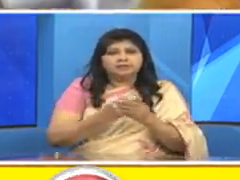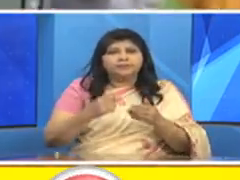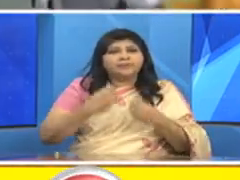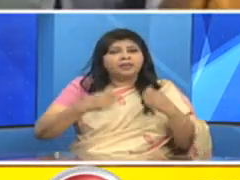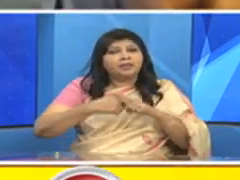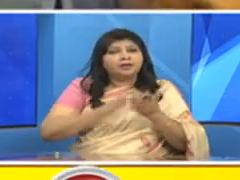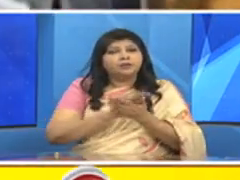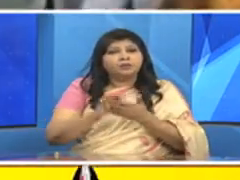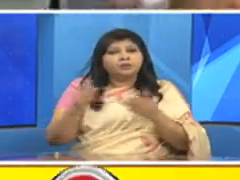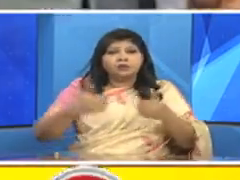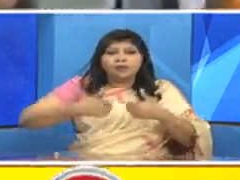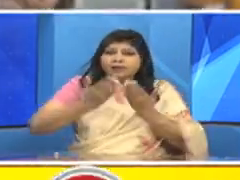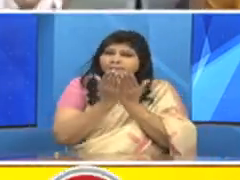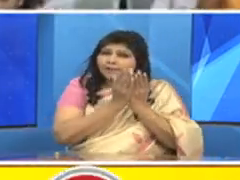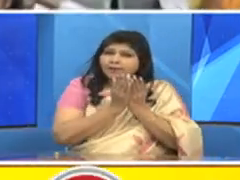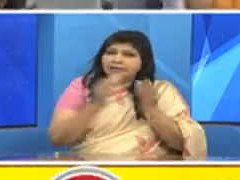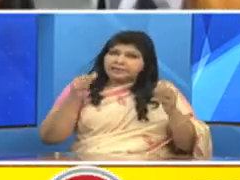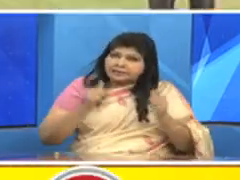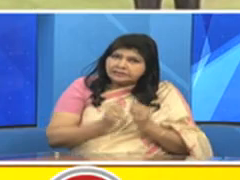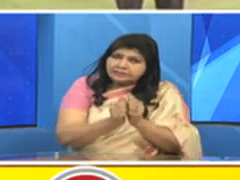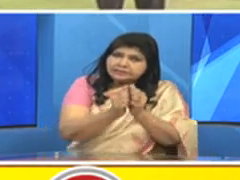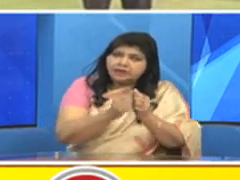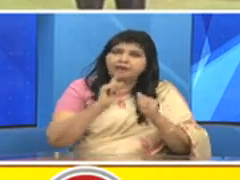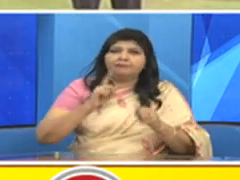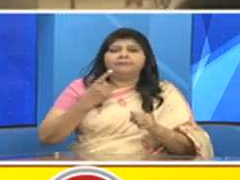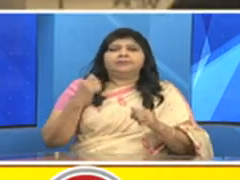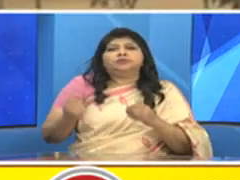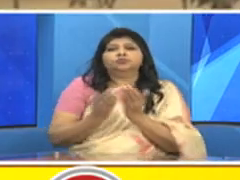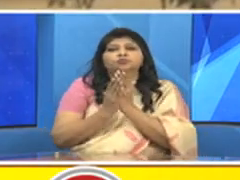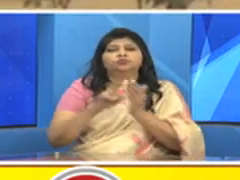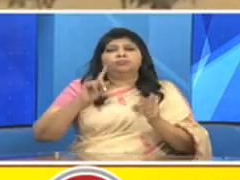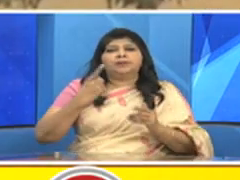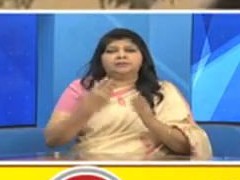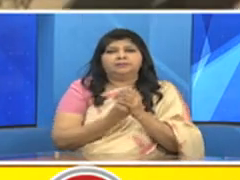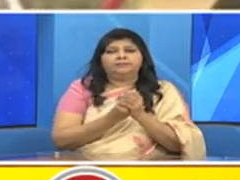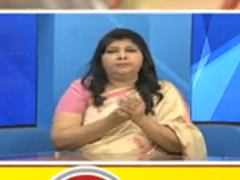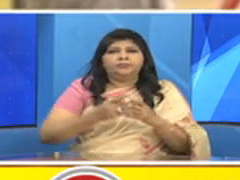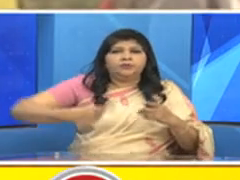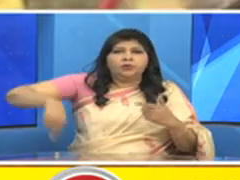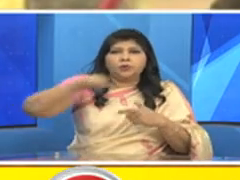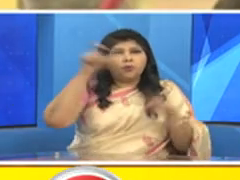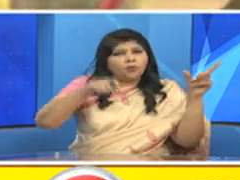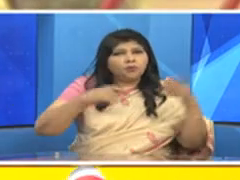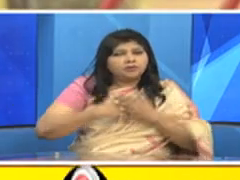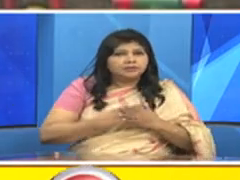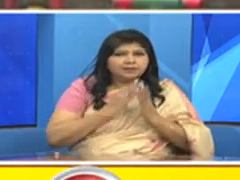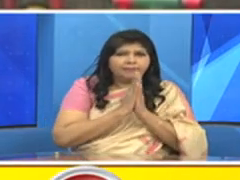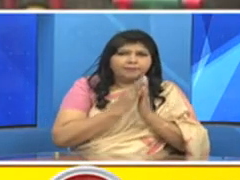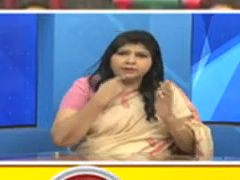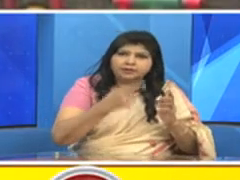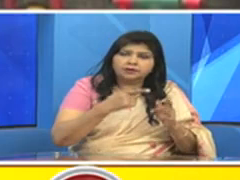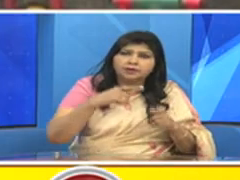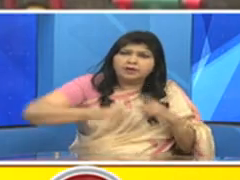साथ जोड़कर फिट स्कूल जरूर बने। इसके साथ ही मैं सभी देशवासियों से ये अपील करता हूं कि वे